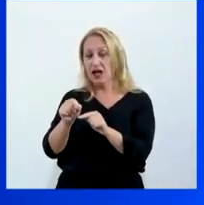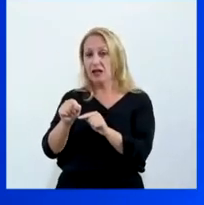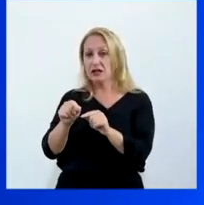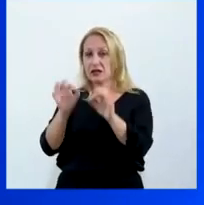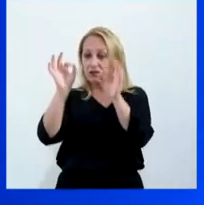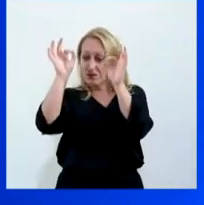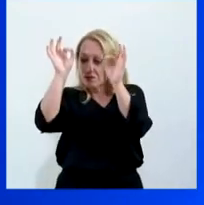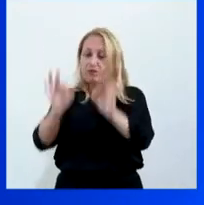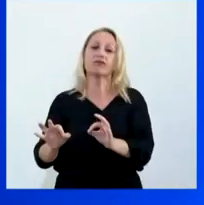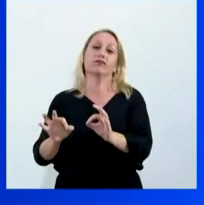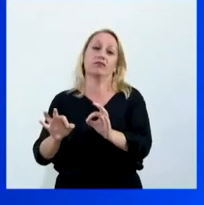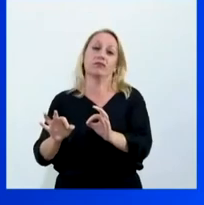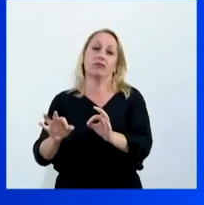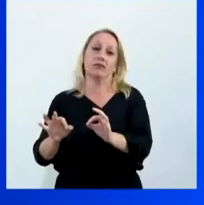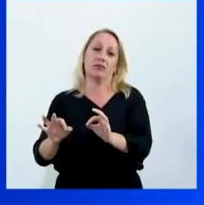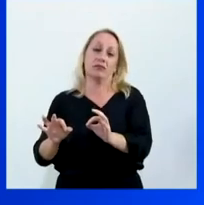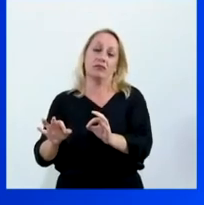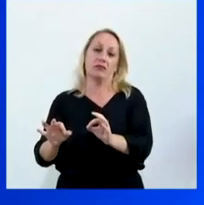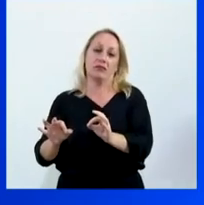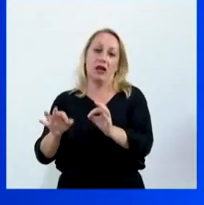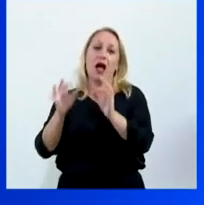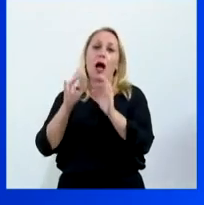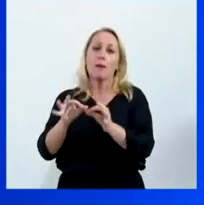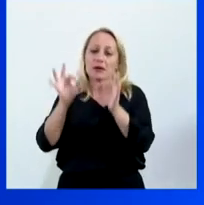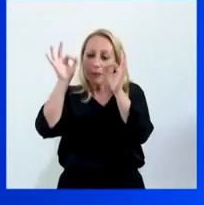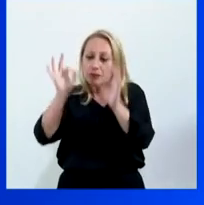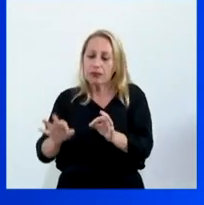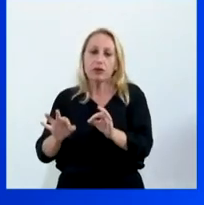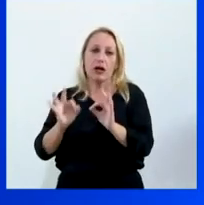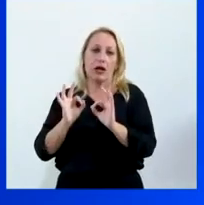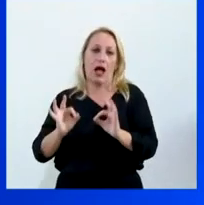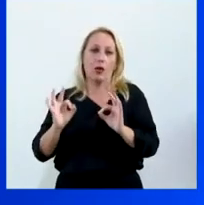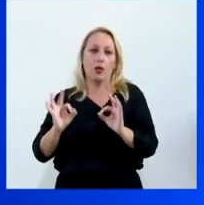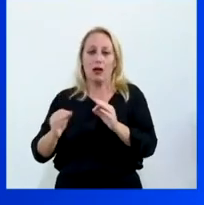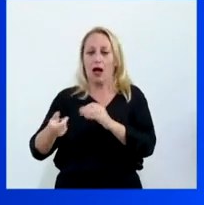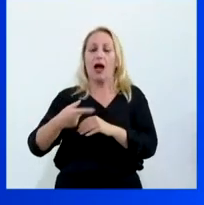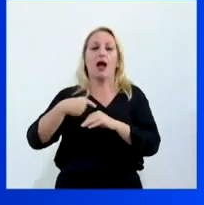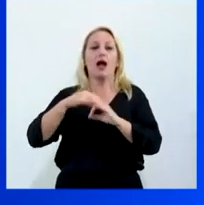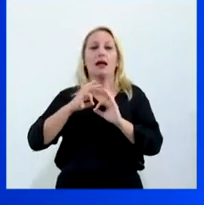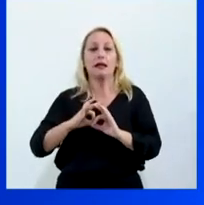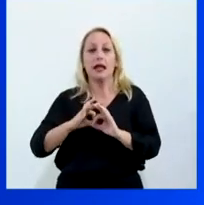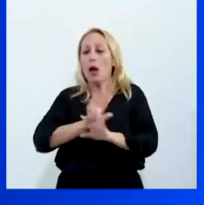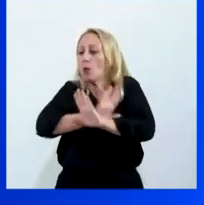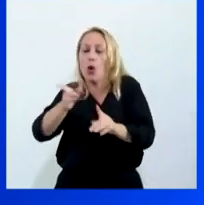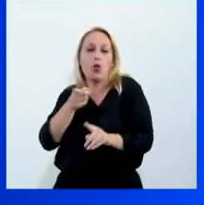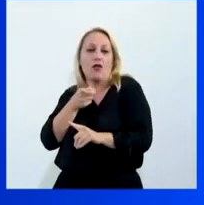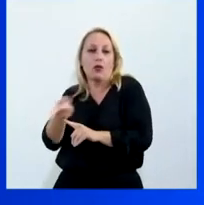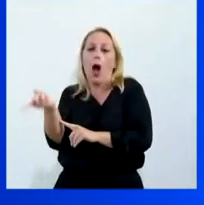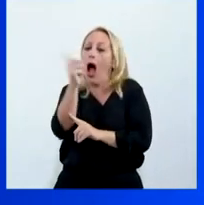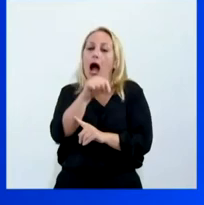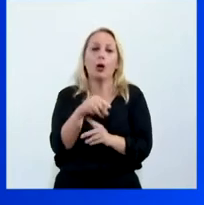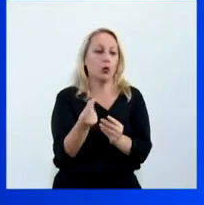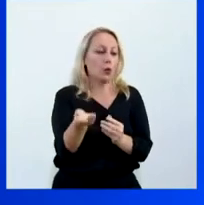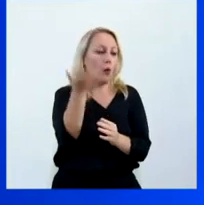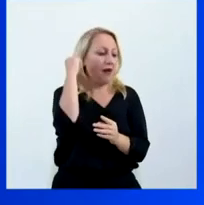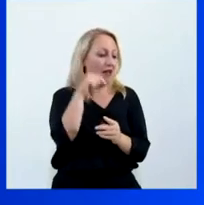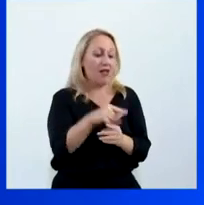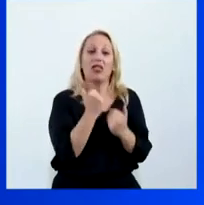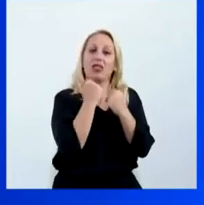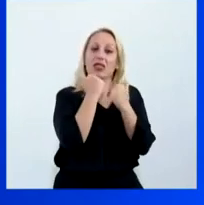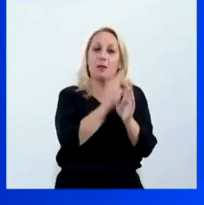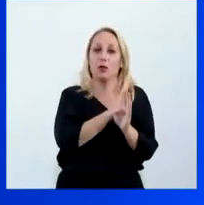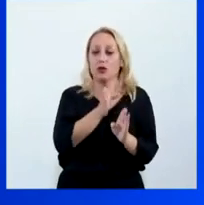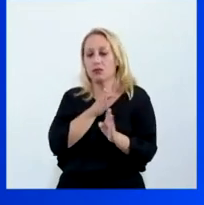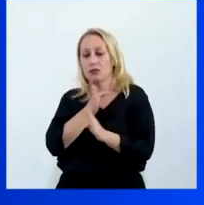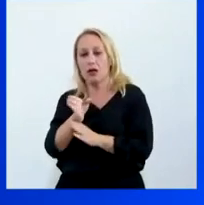θα τεθούν σε κυκλοφορία και θα είναι ουσιαστικά μονόδρομος να τις έχει κάποιος από